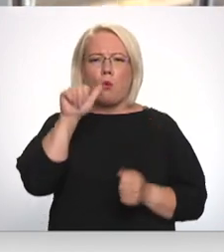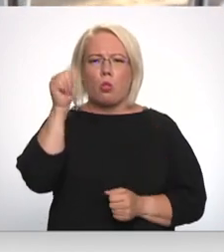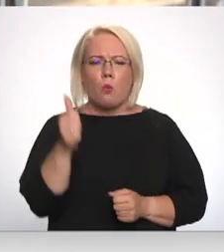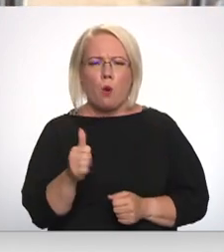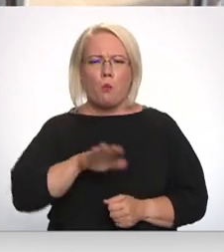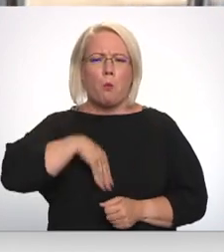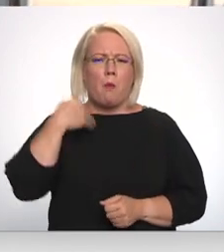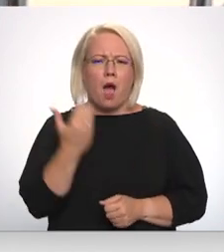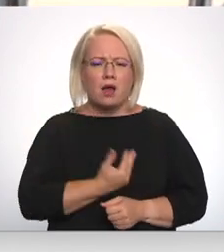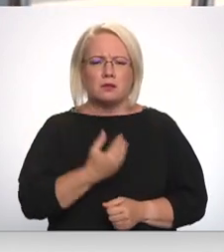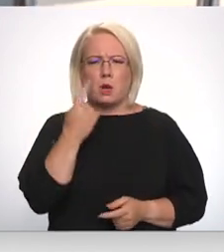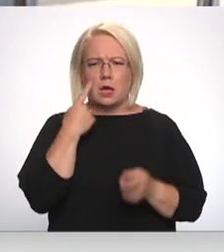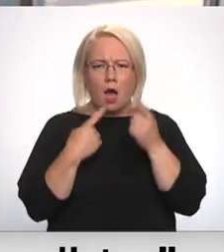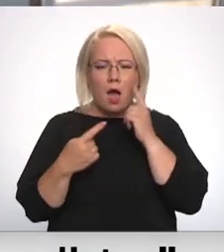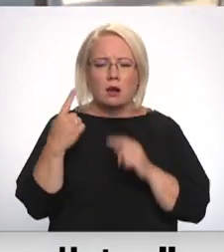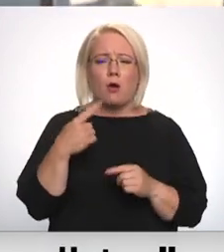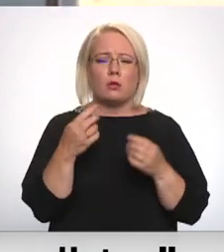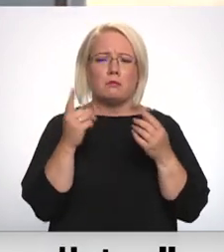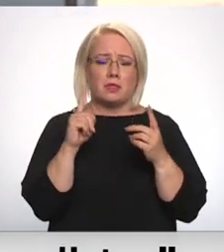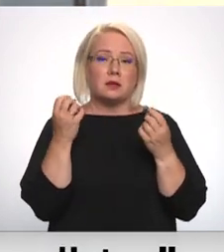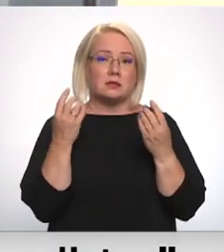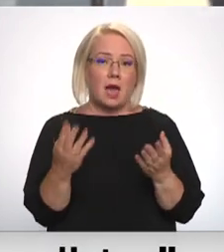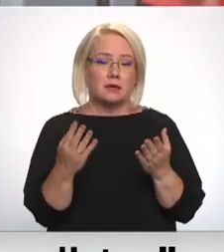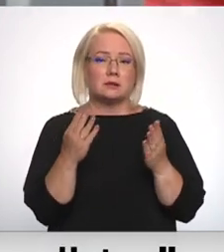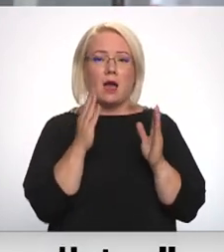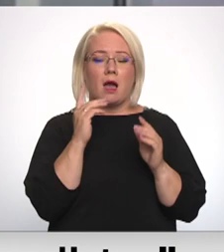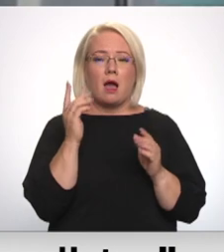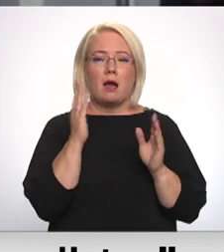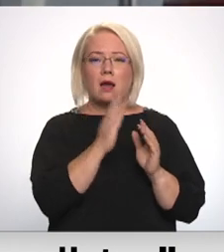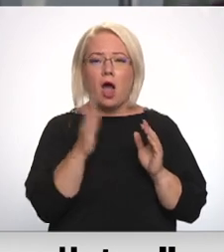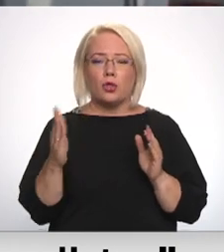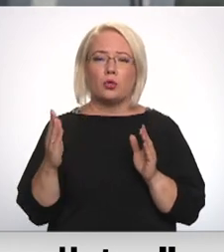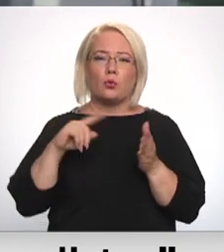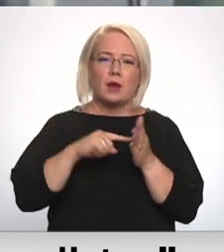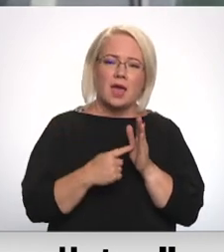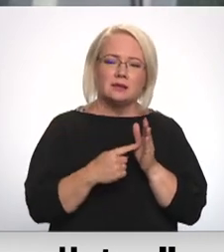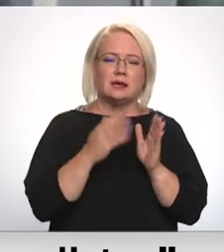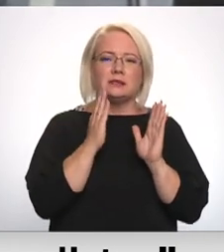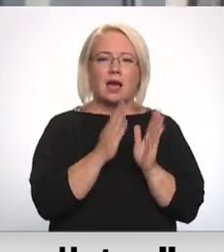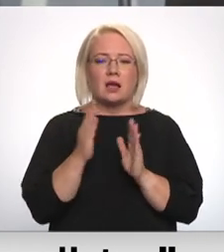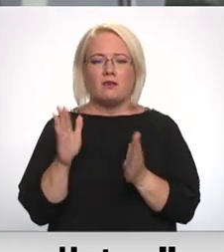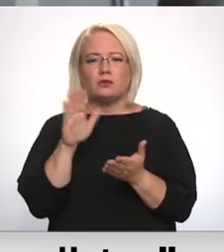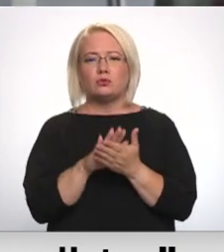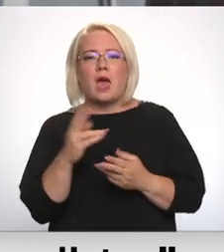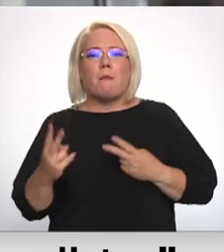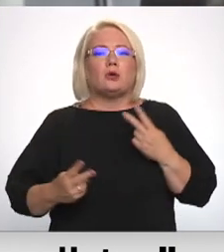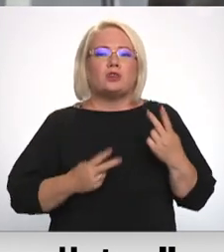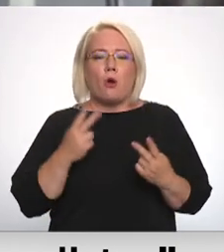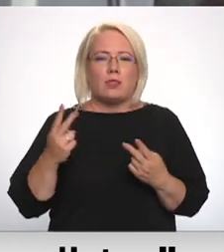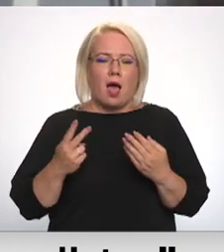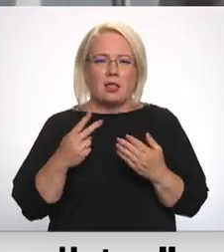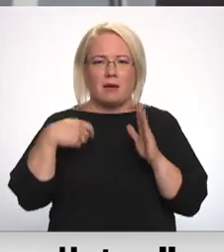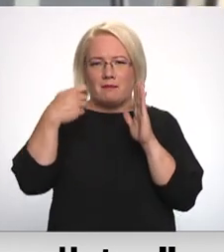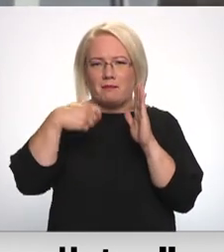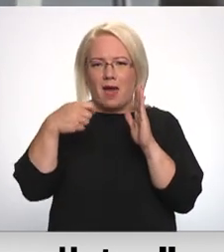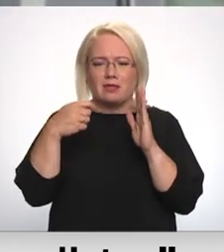viss. Bet skaidrs, ka katru reizi sagatavojoties uz tādām emocionālākām ainām ir, protams, ka tas pēc tam varbūt nav tik